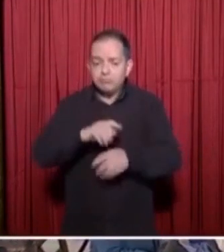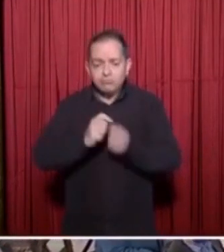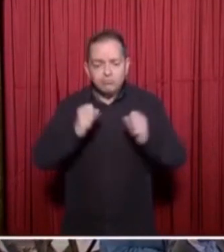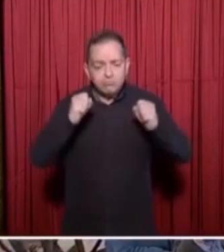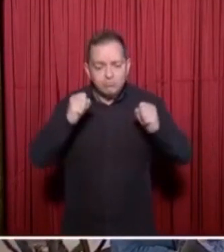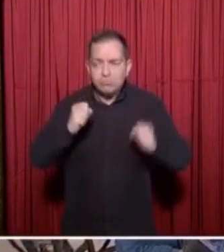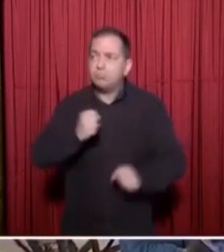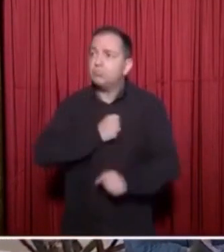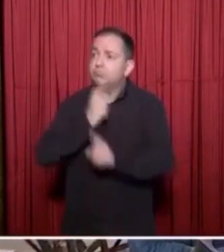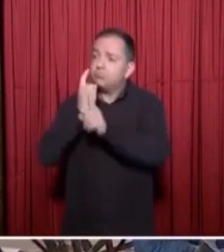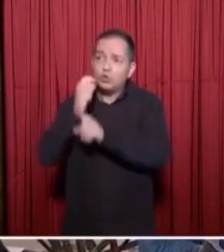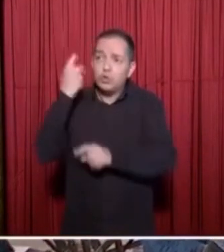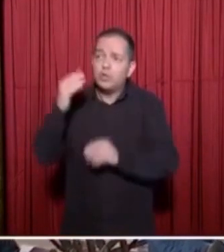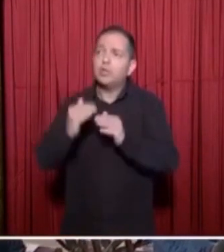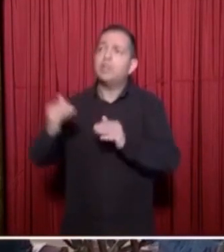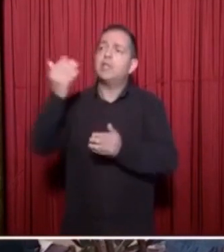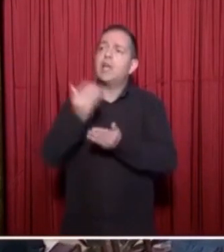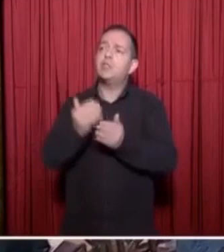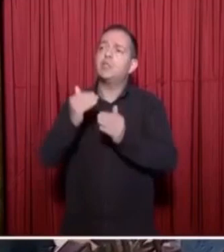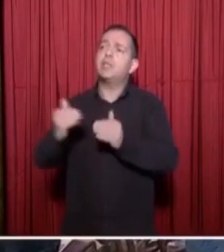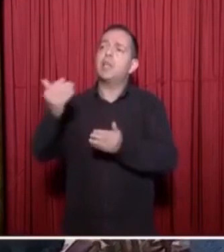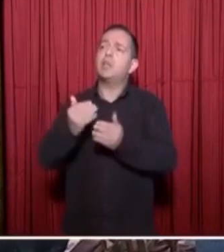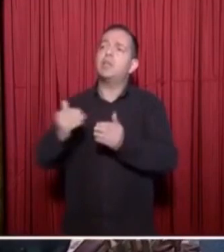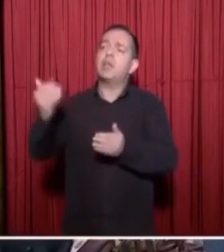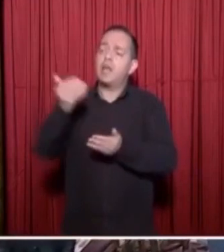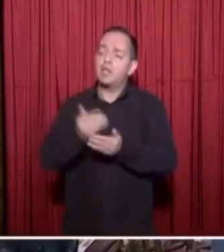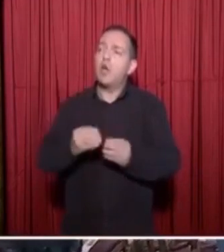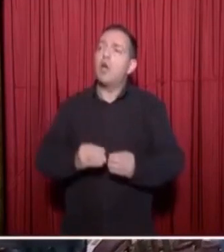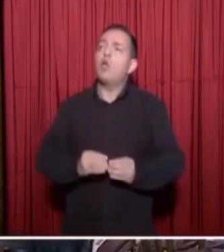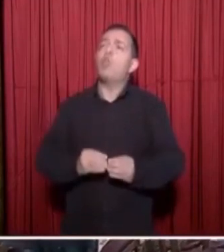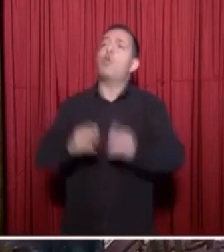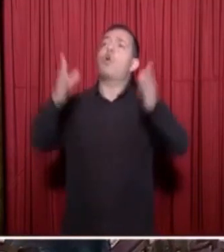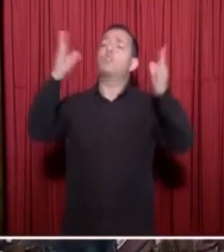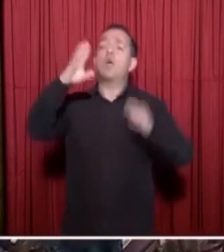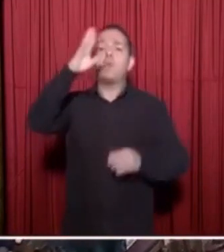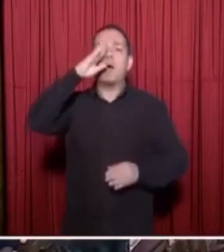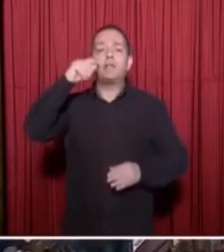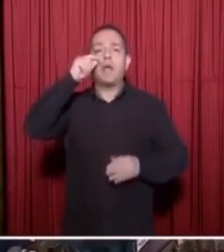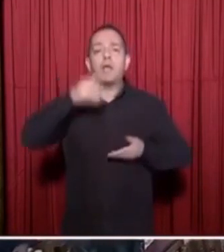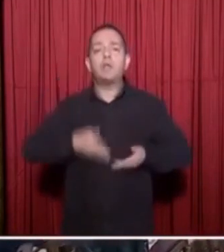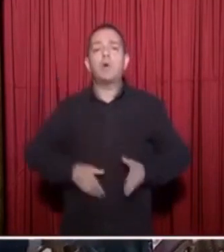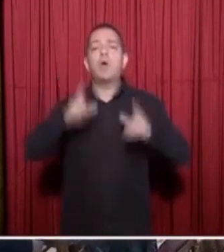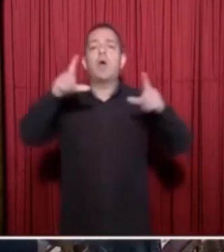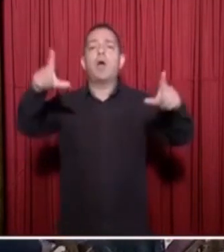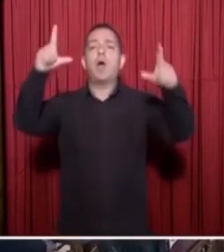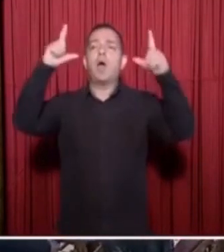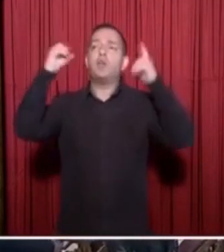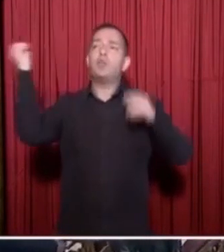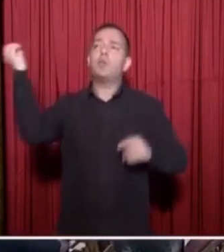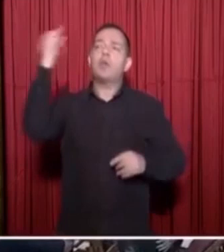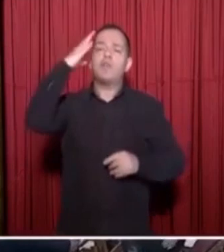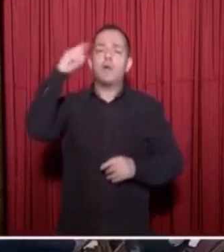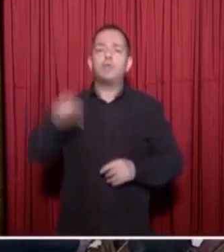και το όνοματό σου. Κύριε ελέησον, Κύριε ελέησον, Κύριε ελέησον. Δόξα Πατρί και Υιό και Αγίω Πνεύματι, και νυν και